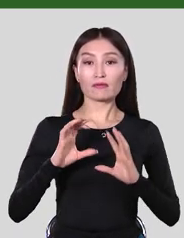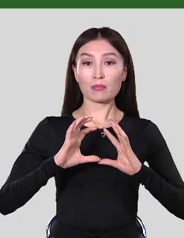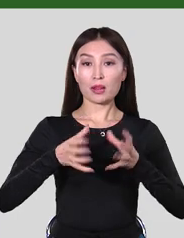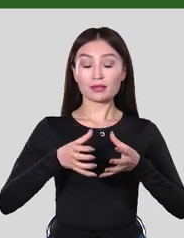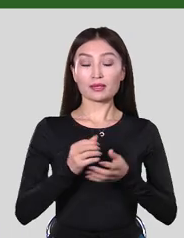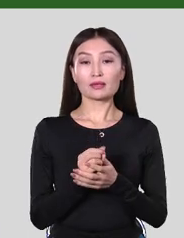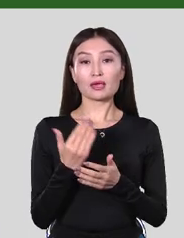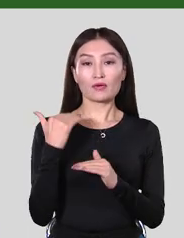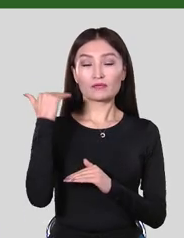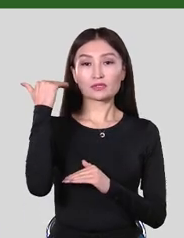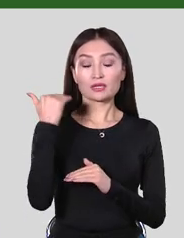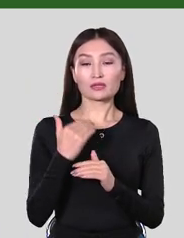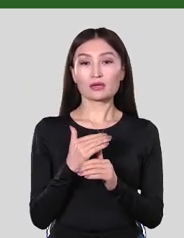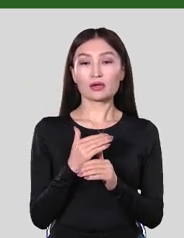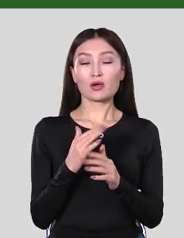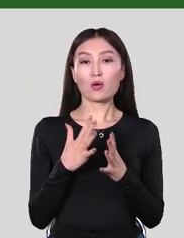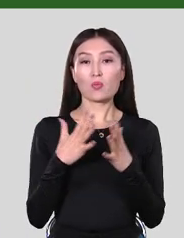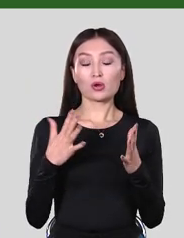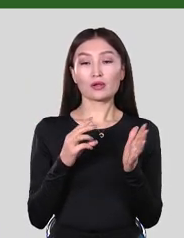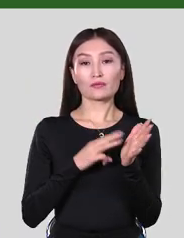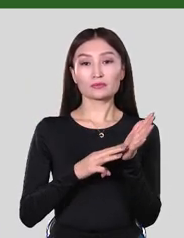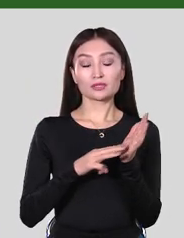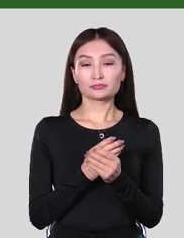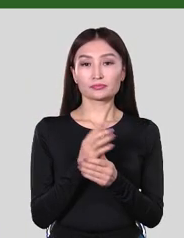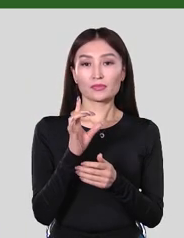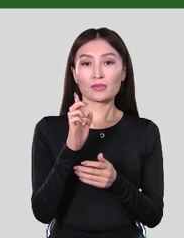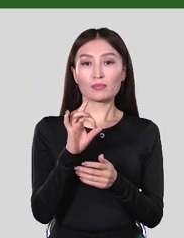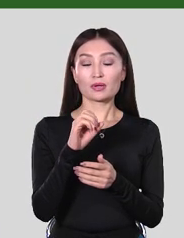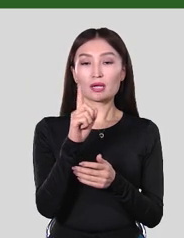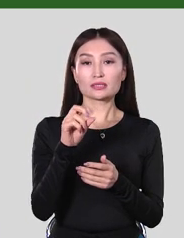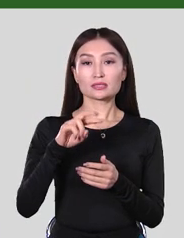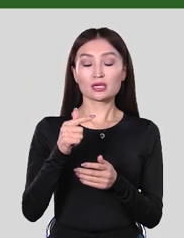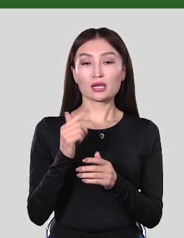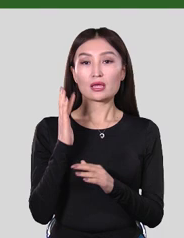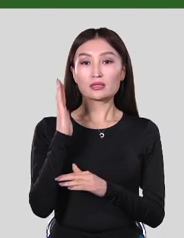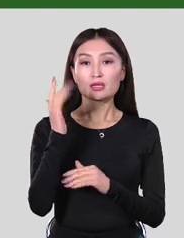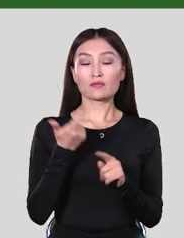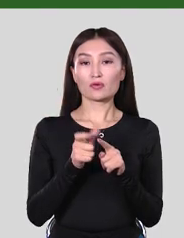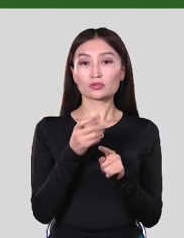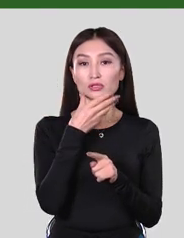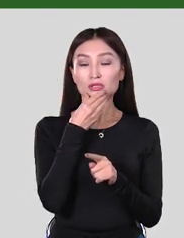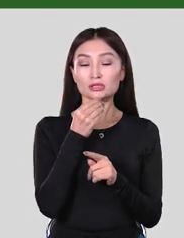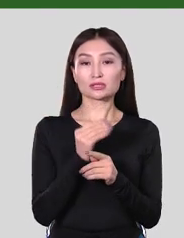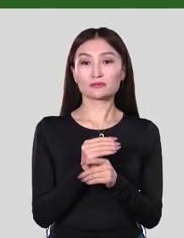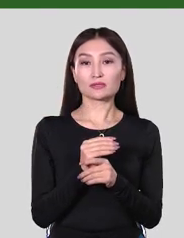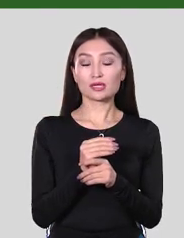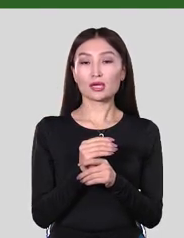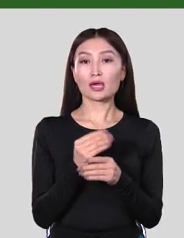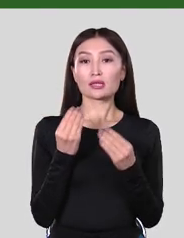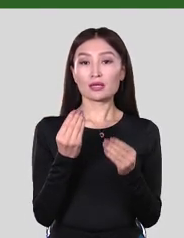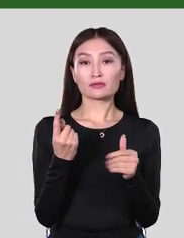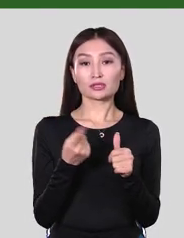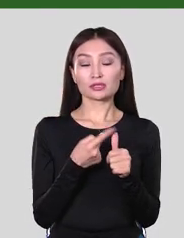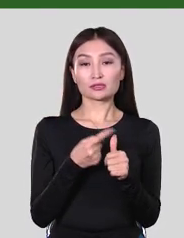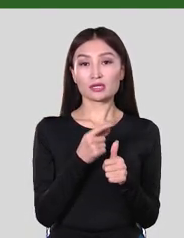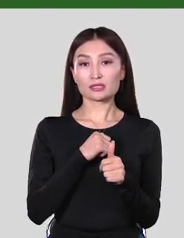планете. Его высота превышает более 80 метров. Бразил – дерево с очень красивой древесиной, давшее